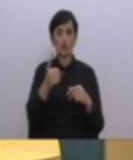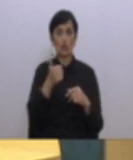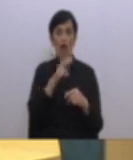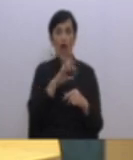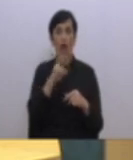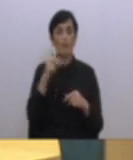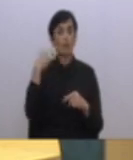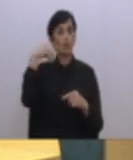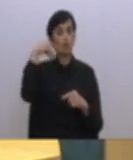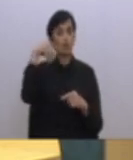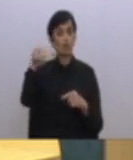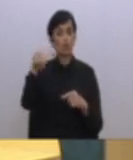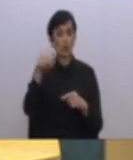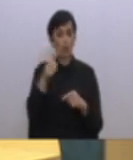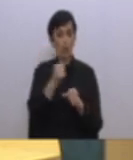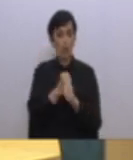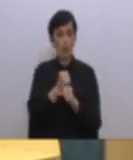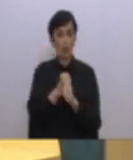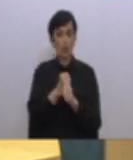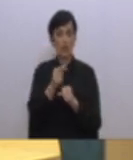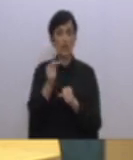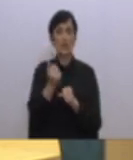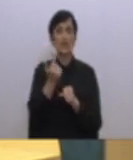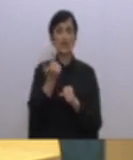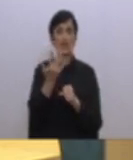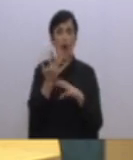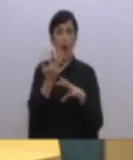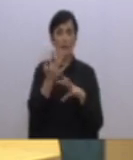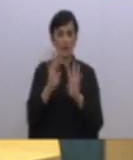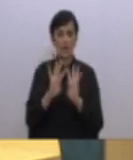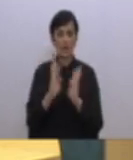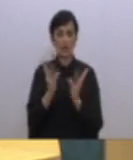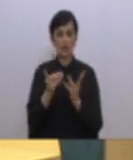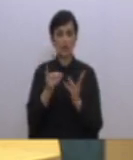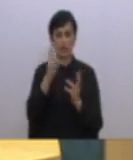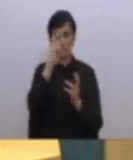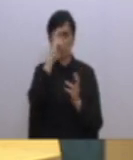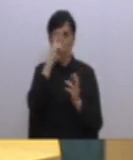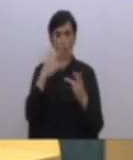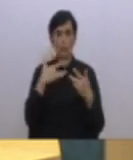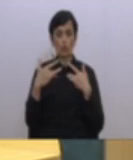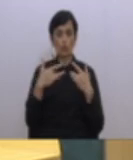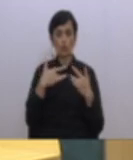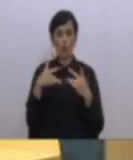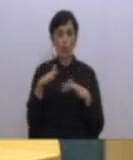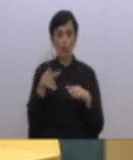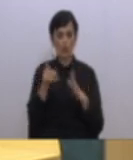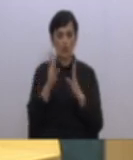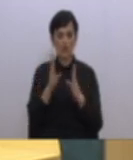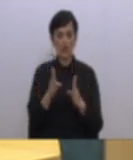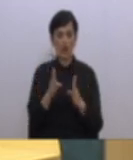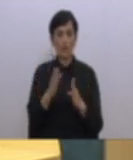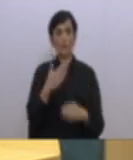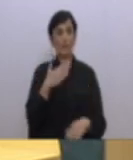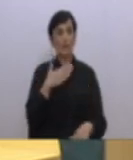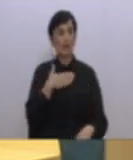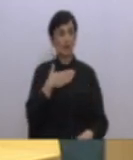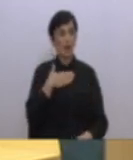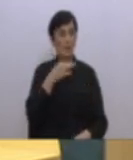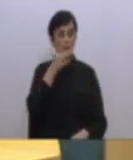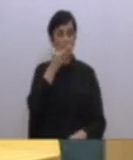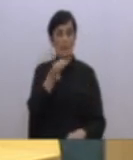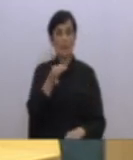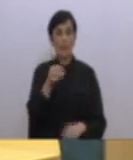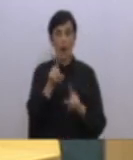gagata, turketon magarita, da? I că am din mic consorțiu mișe ei, nu dar acum s-a hotărât rolul iar, zic, am să zgroi. Să ce pas cu sigaret. A se